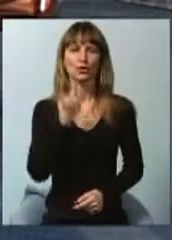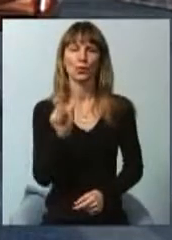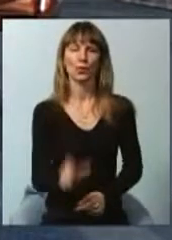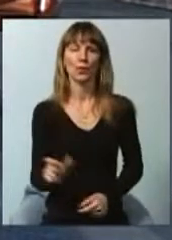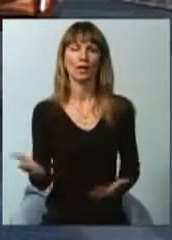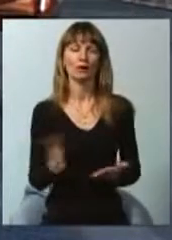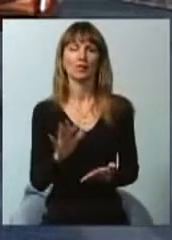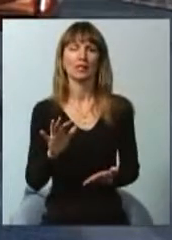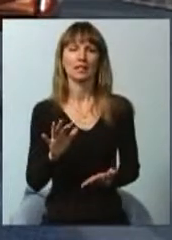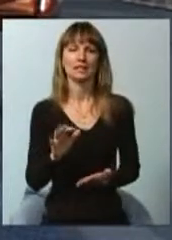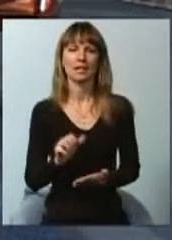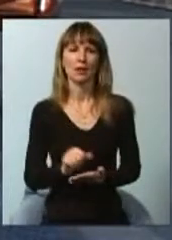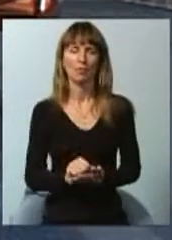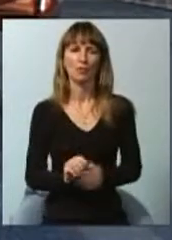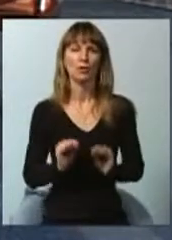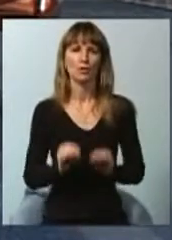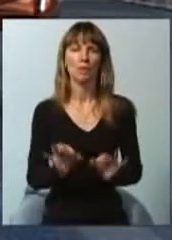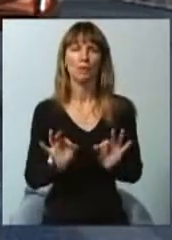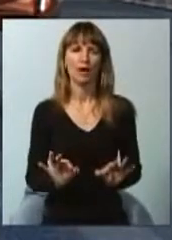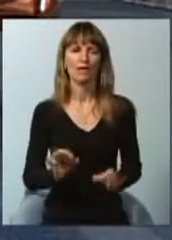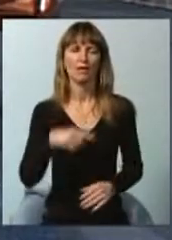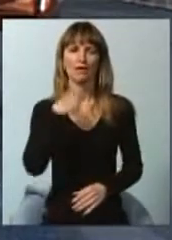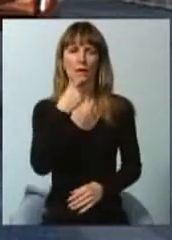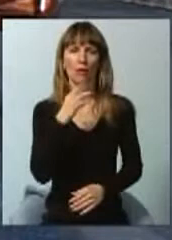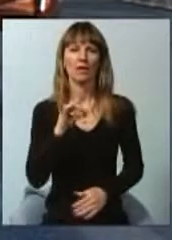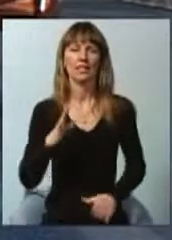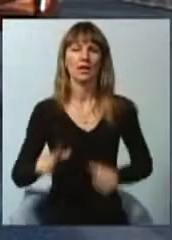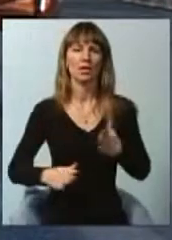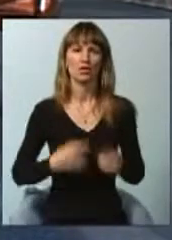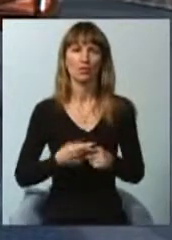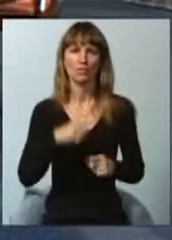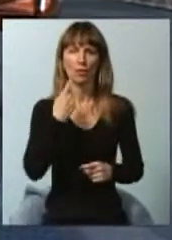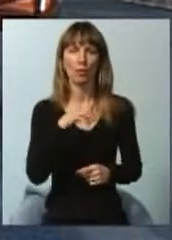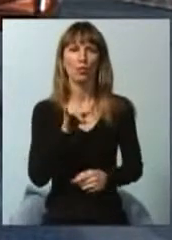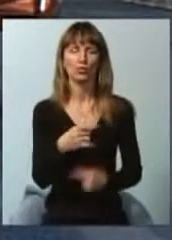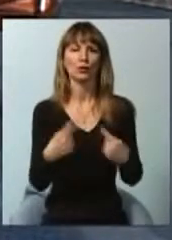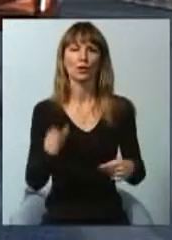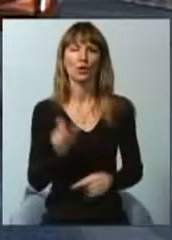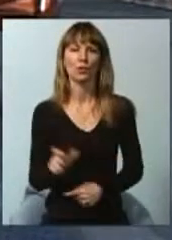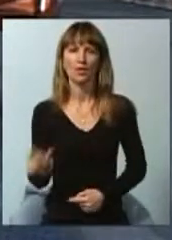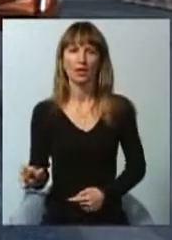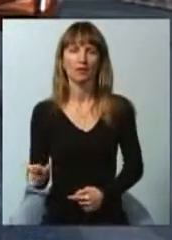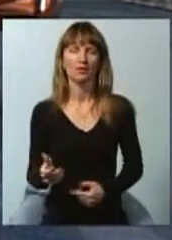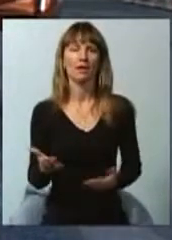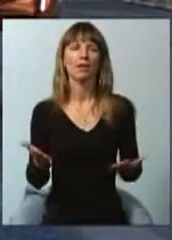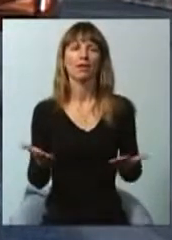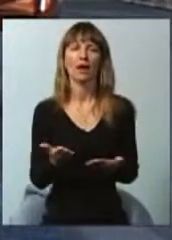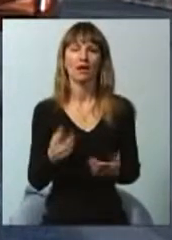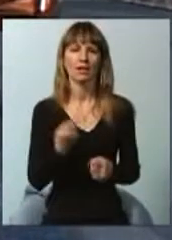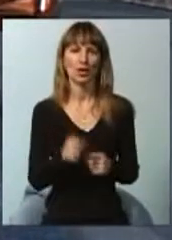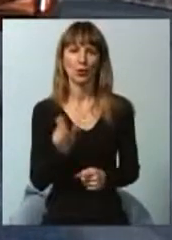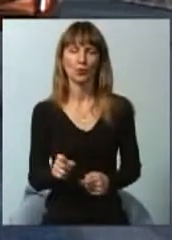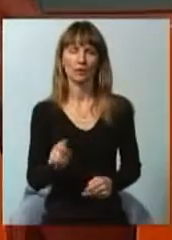людей, котрі займаються постановкою правильної вимови та тренують цю вимову у інших людей? Як ці